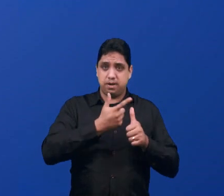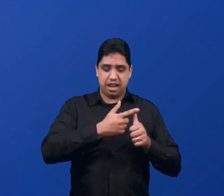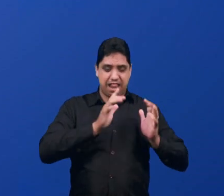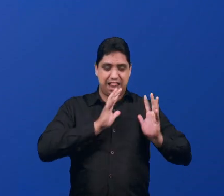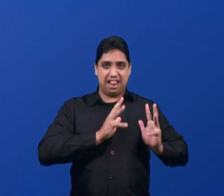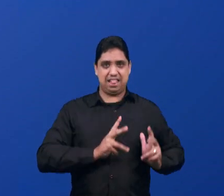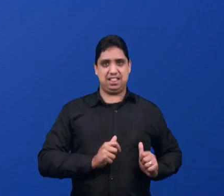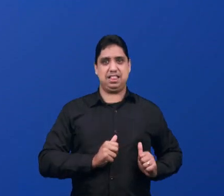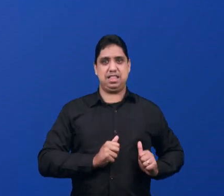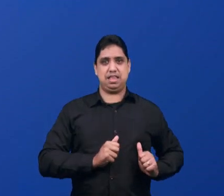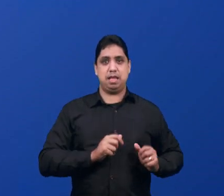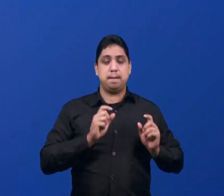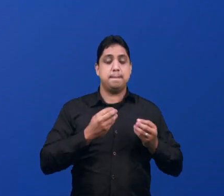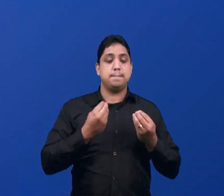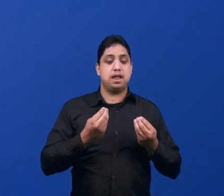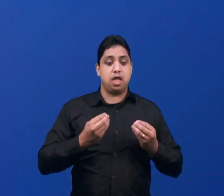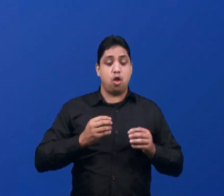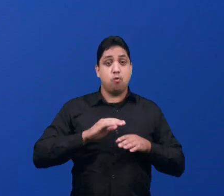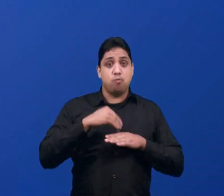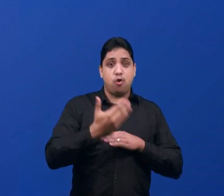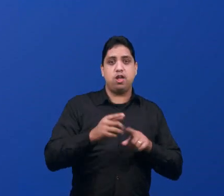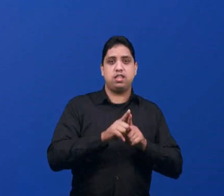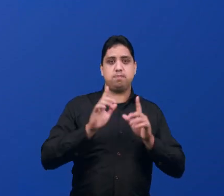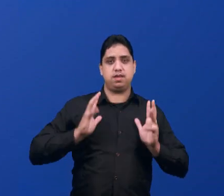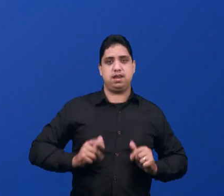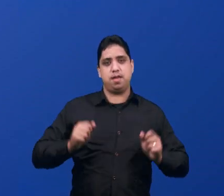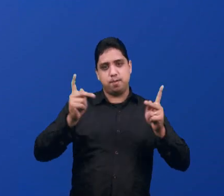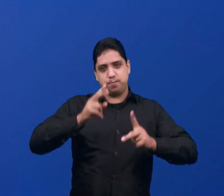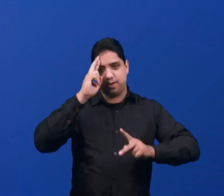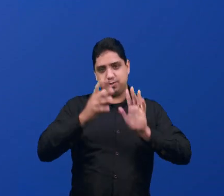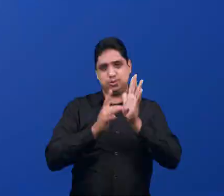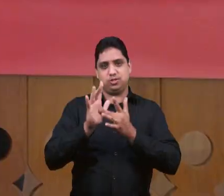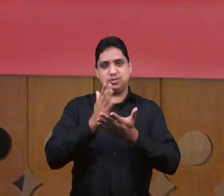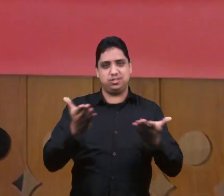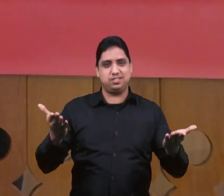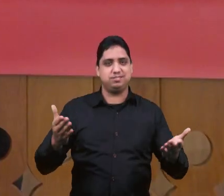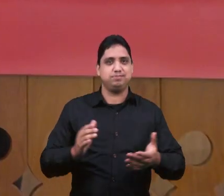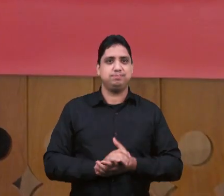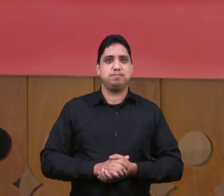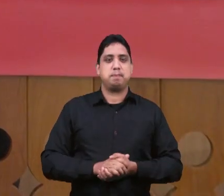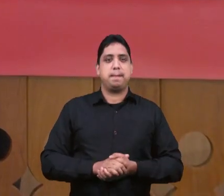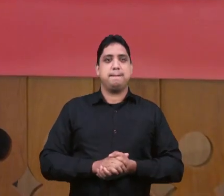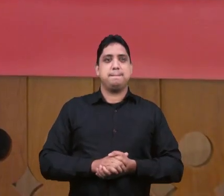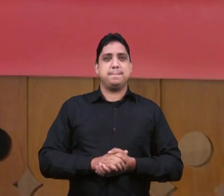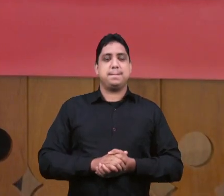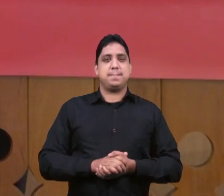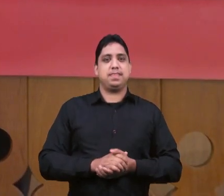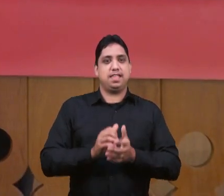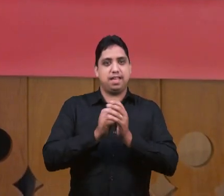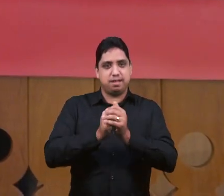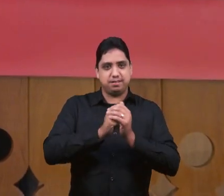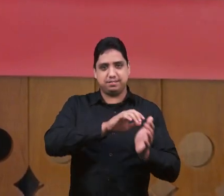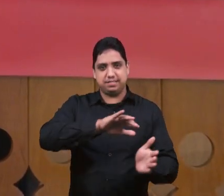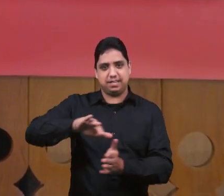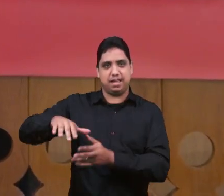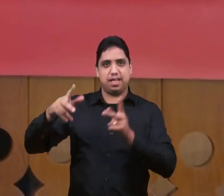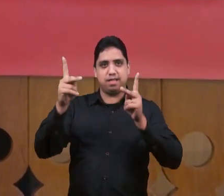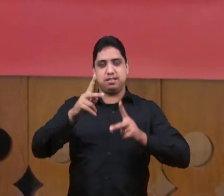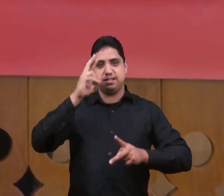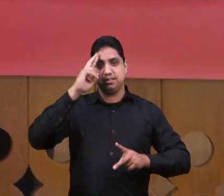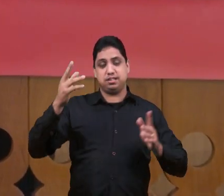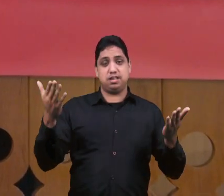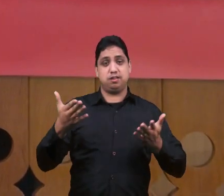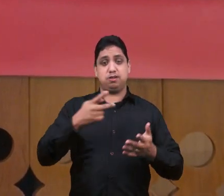la coupe afin que l'extérieur soit aussi propre. La paix du Seigneur Jésus. Amen. La paix du Seigneur. Maintenant, le